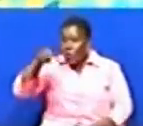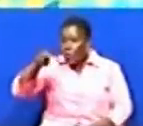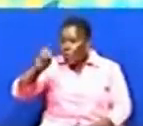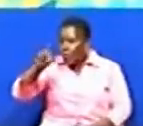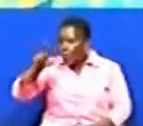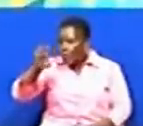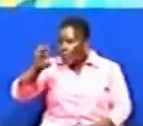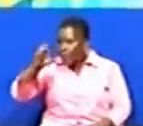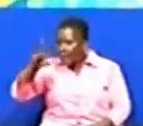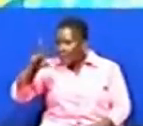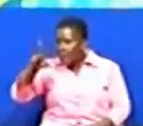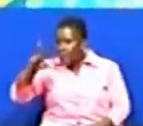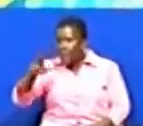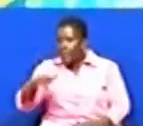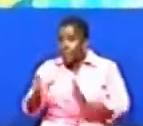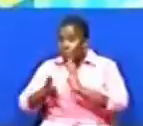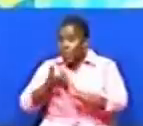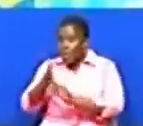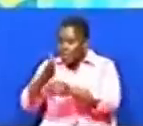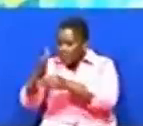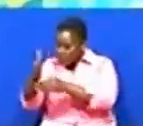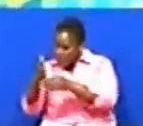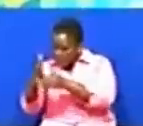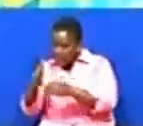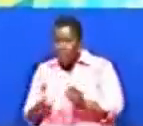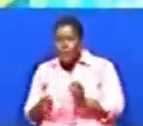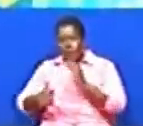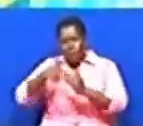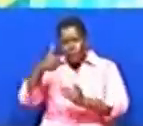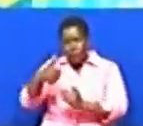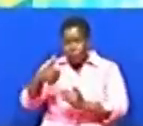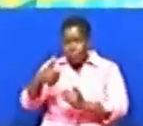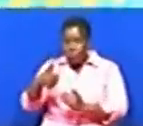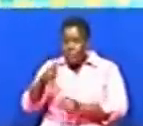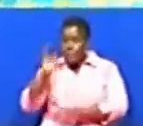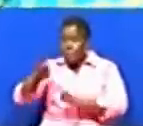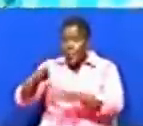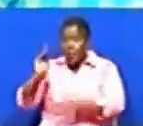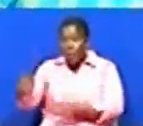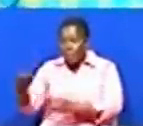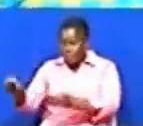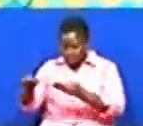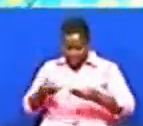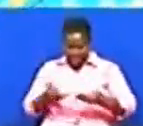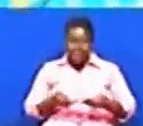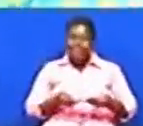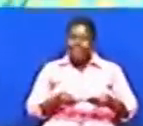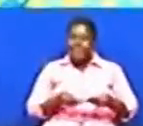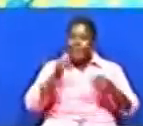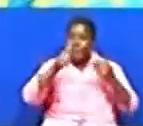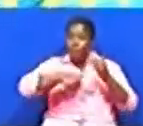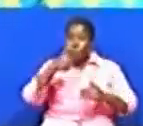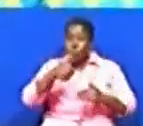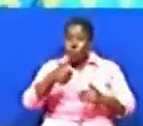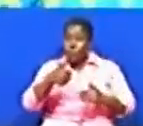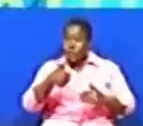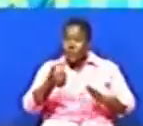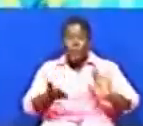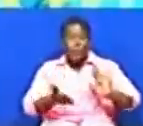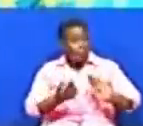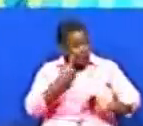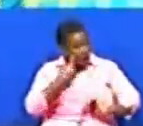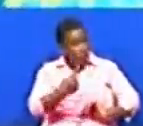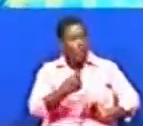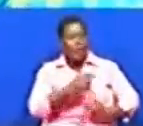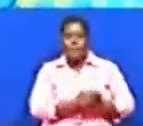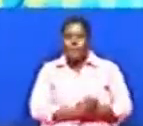ndio anayeanza kukata. Na pia kwa sababu kuna viongozi wa mila hapa, ndio maana ikaletwa. Viongozi wa